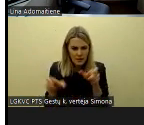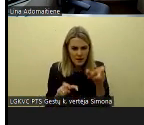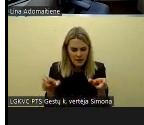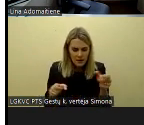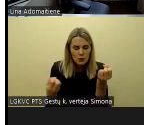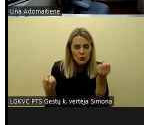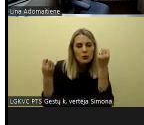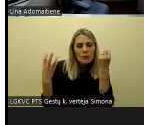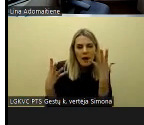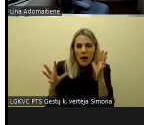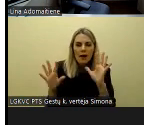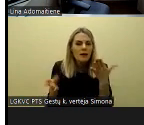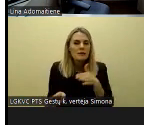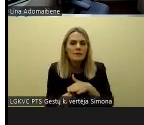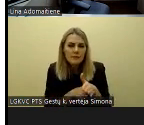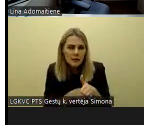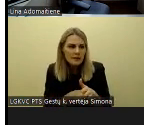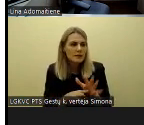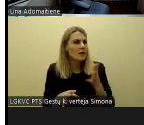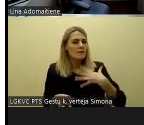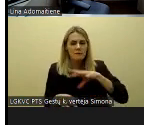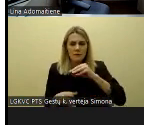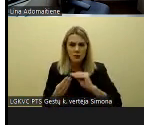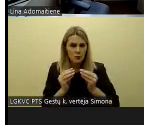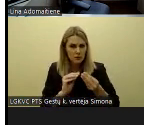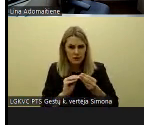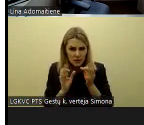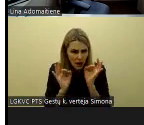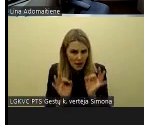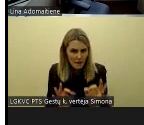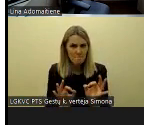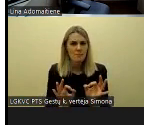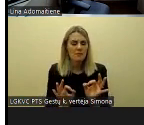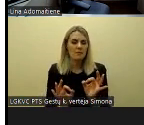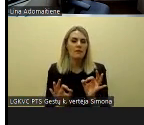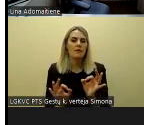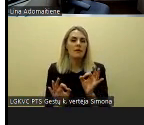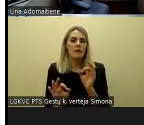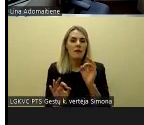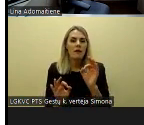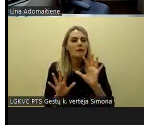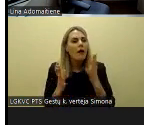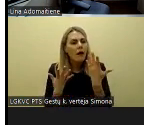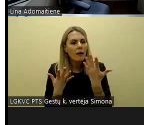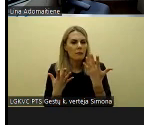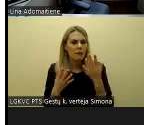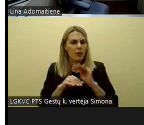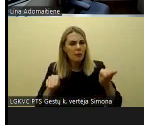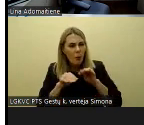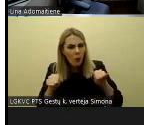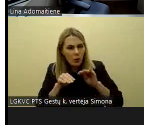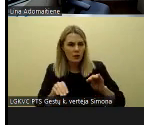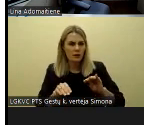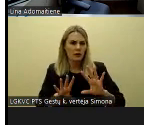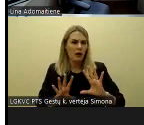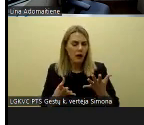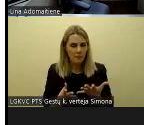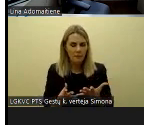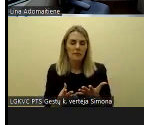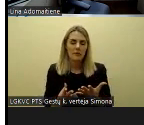supranta dėl to, kas sutarta, kas yra daroma ir kaip turėtų būti dėstamas dalykas. Ir jie yra